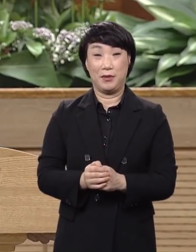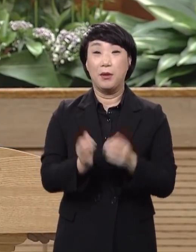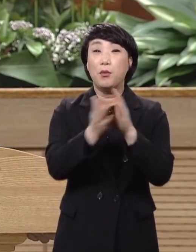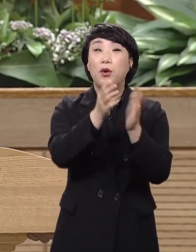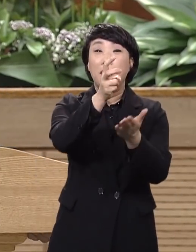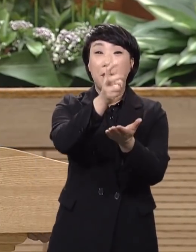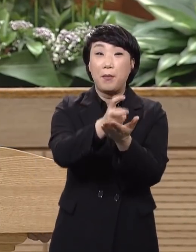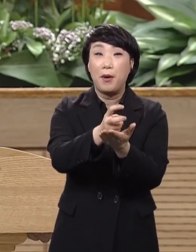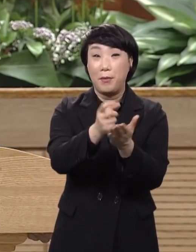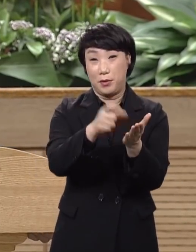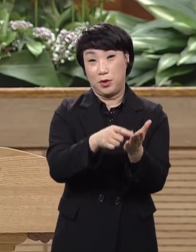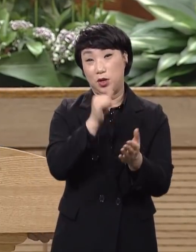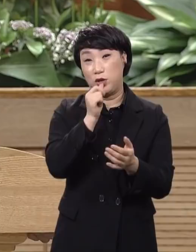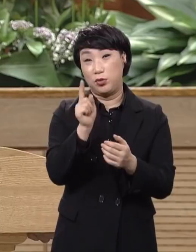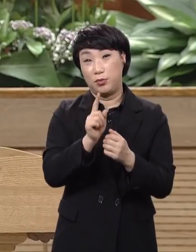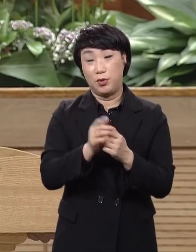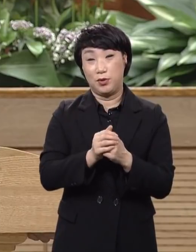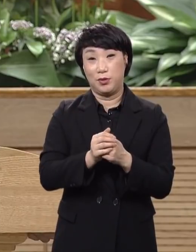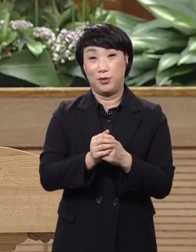율법에 그랬지요.